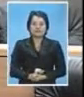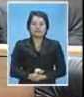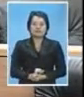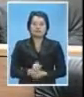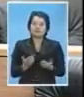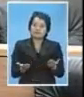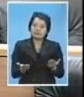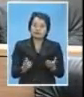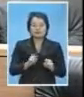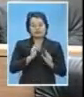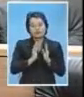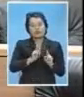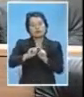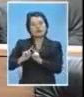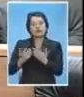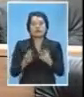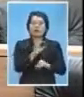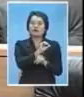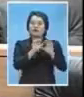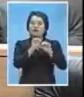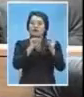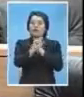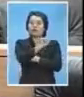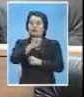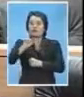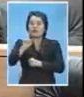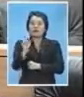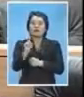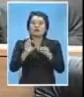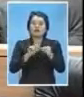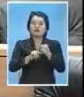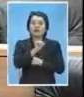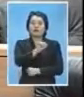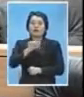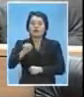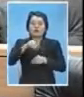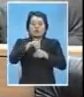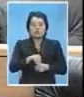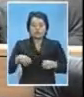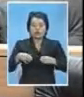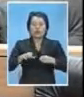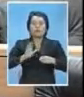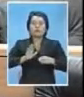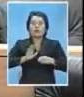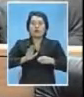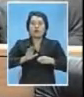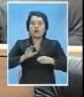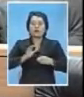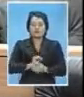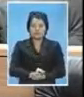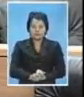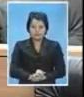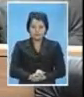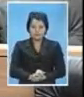แม้กระทั่งในสภาผู้แทนราษฎรที่คนที่เป็นที่เป็นสมาชิกอยู่ในพรรคของท่านนะครับเป็นคน